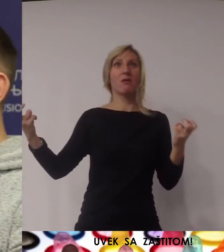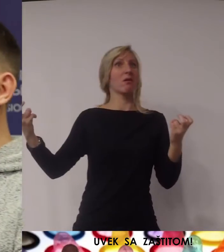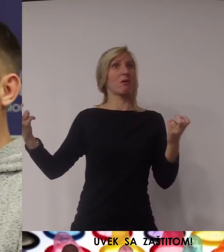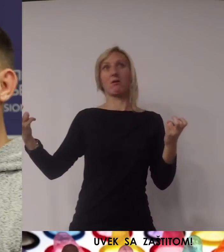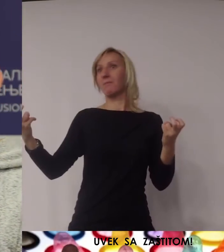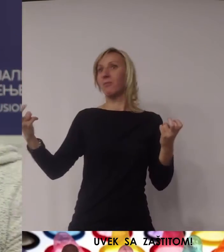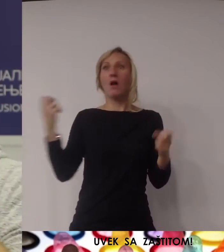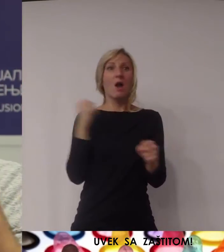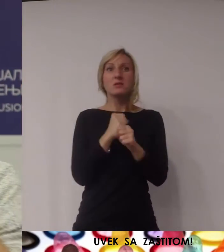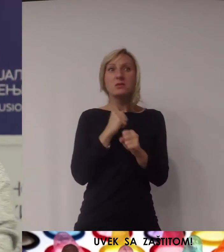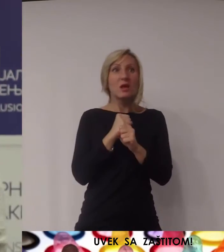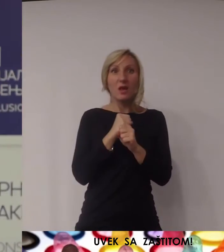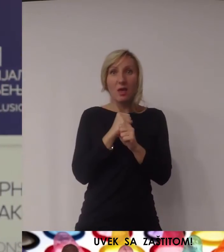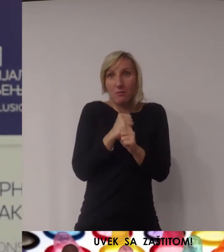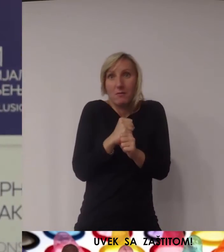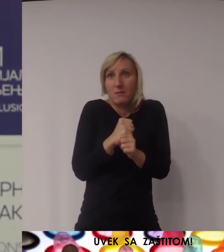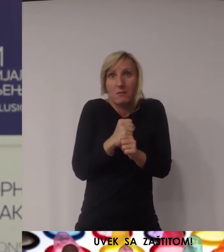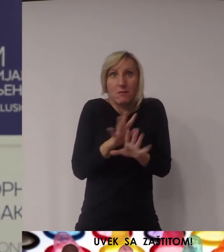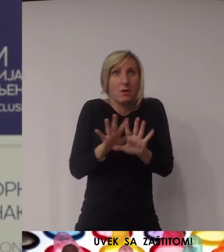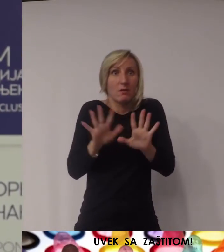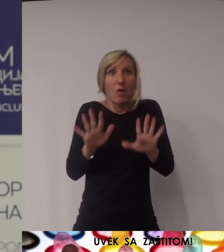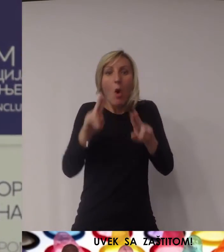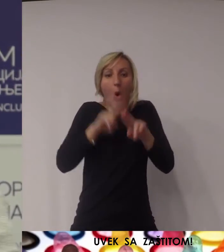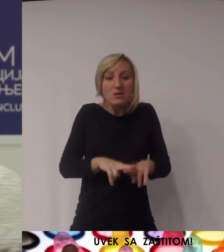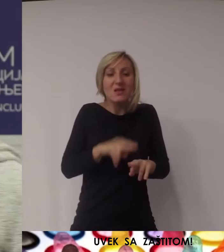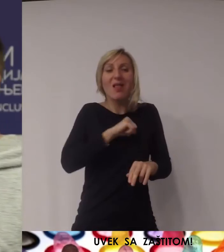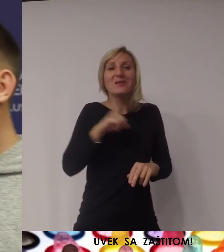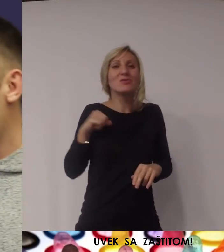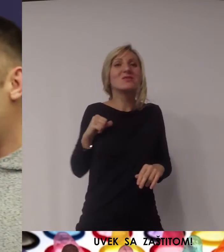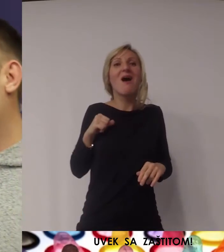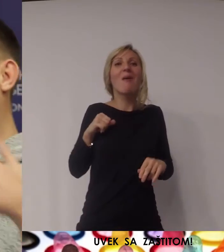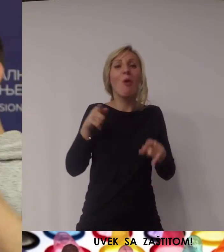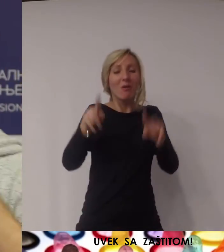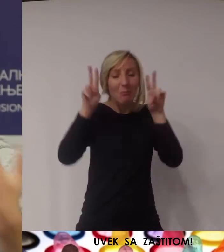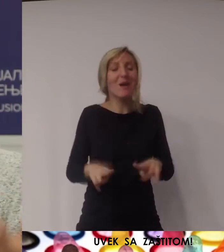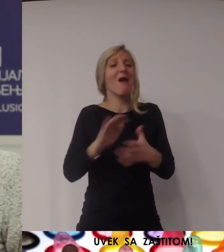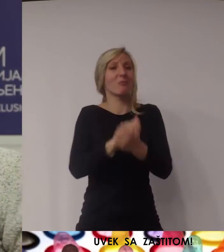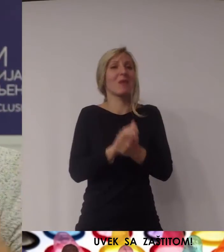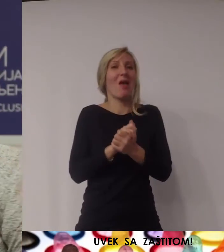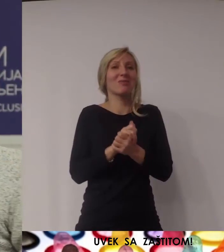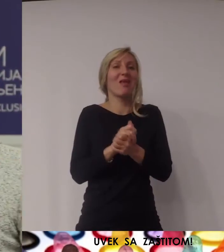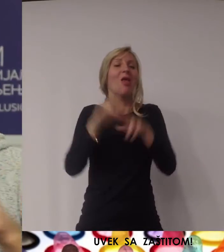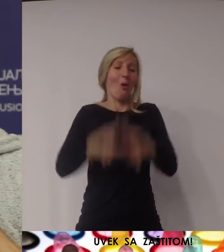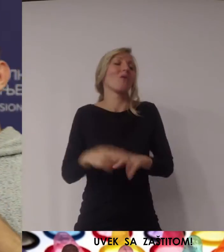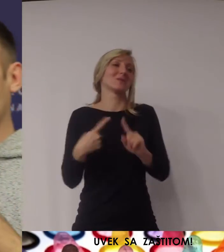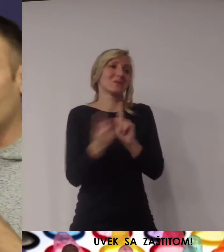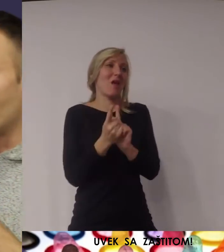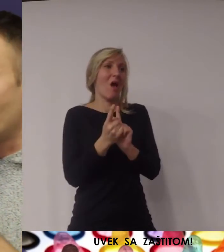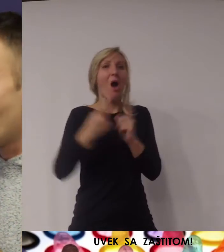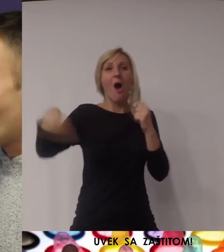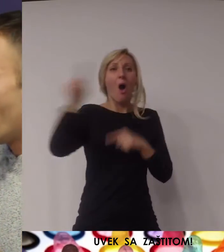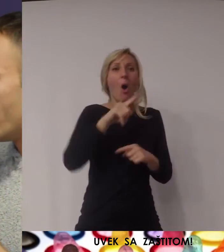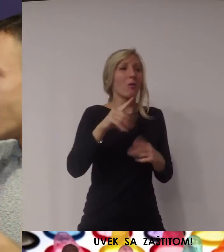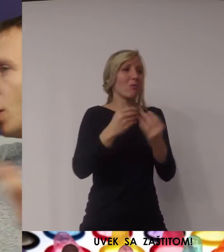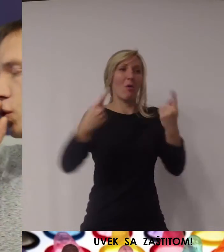sebi napravila neka klasifikacija. U stvari, ostali su oni pravi prijatelji, a oni koji nisu bili, oni su sami